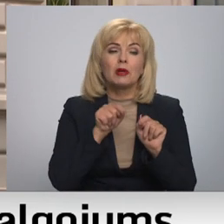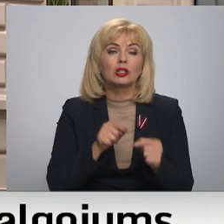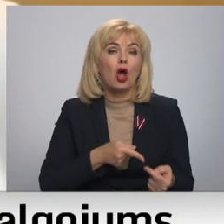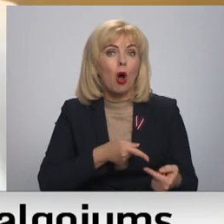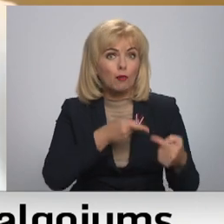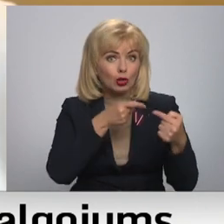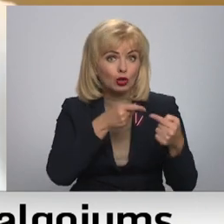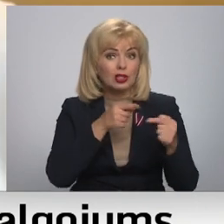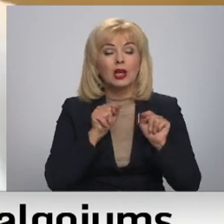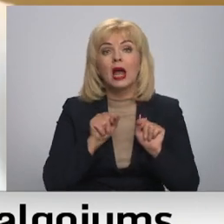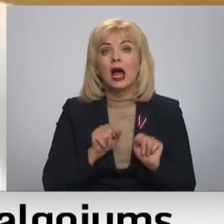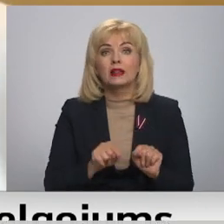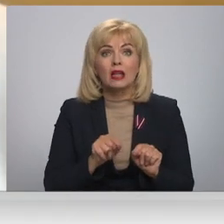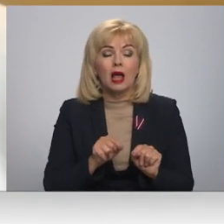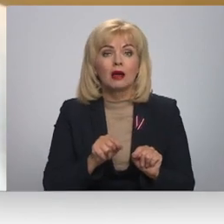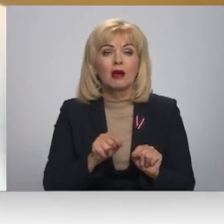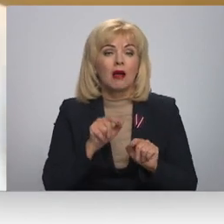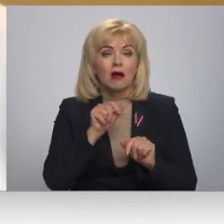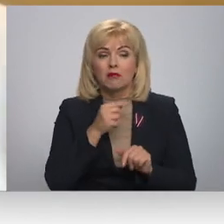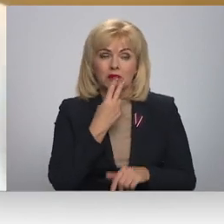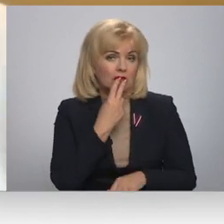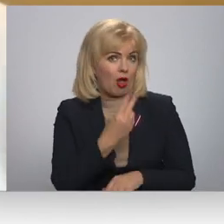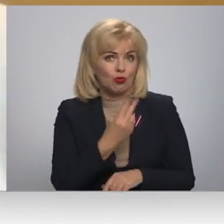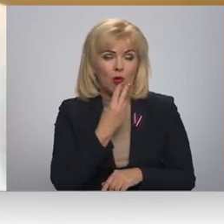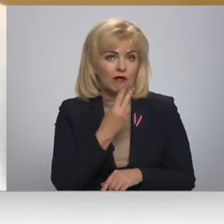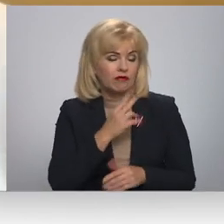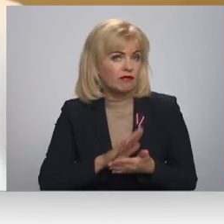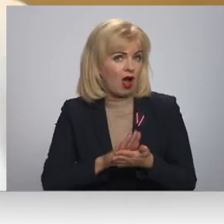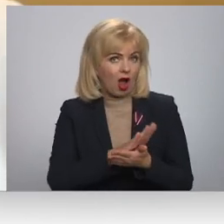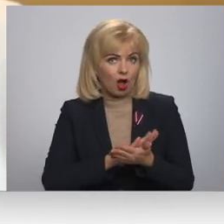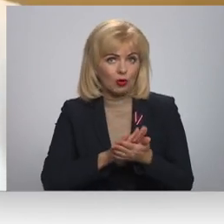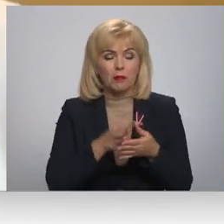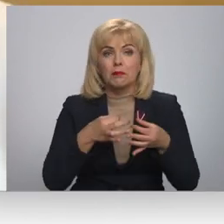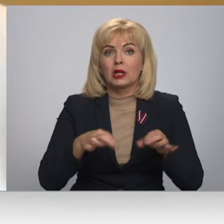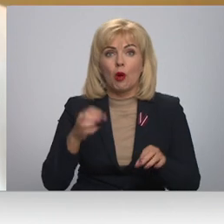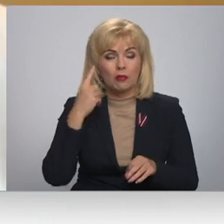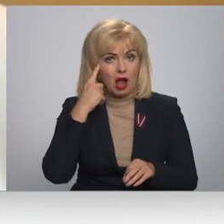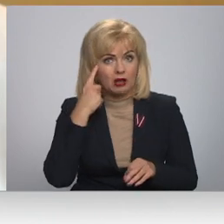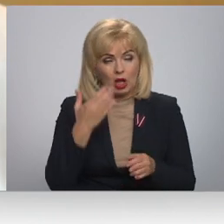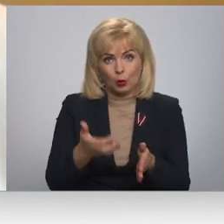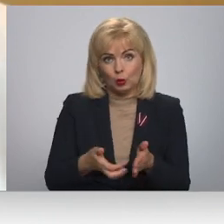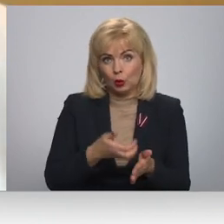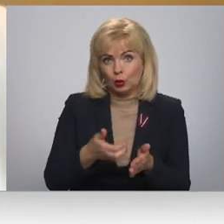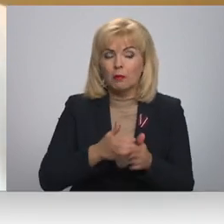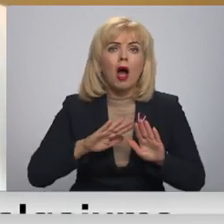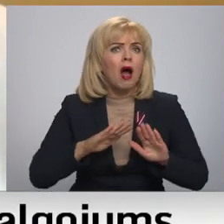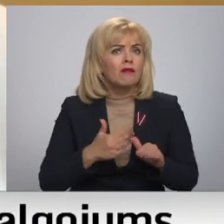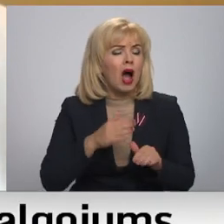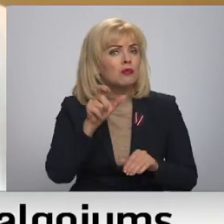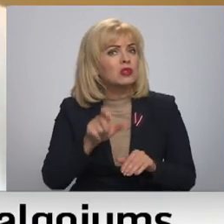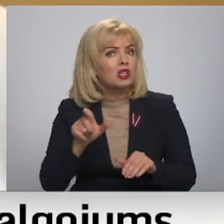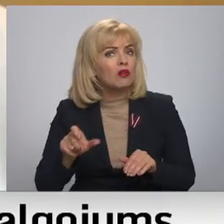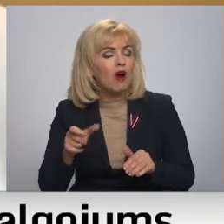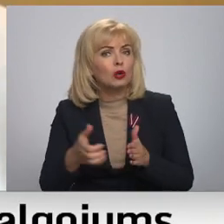opozīcija. Te mēs nenoverojam kaut kā brīvprātīgu trūkumu. Vai cilvēku trūkumu,